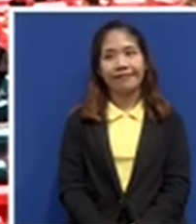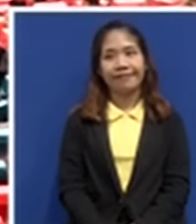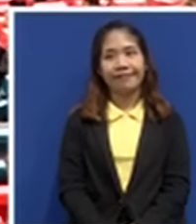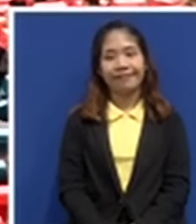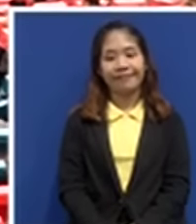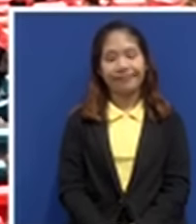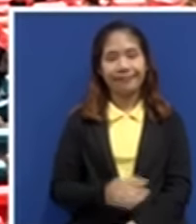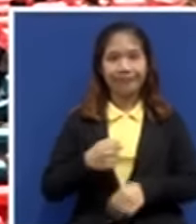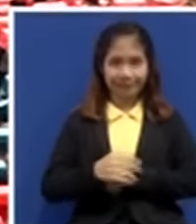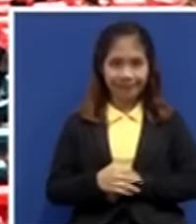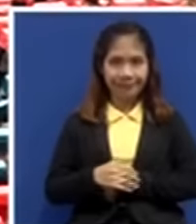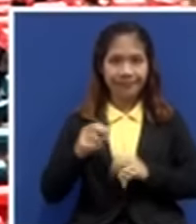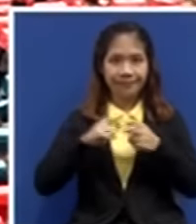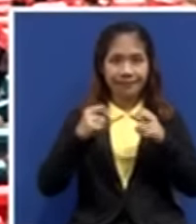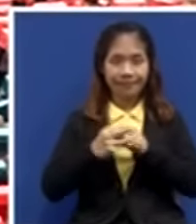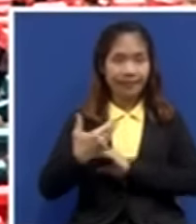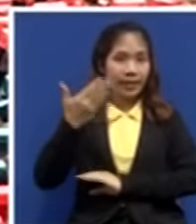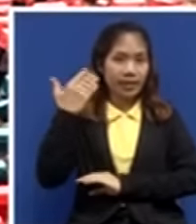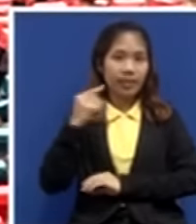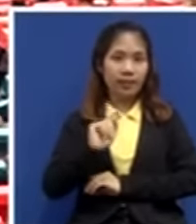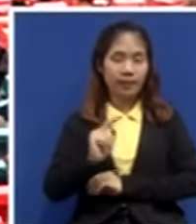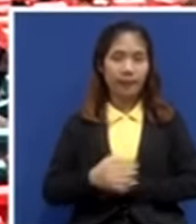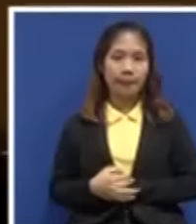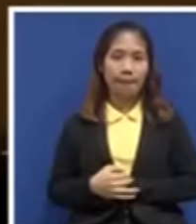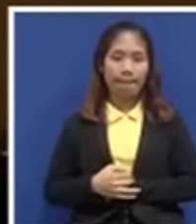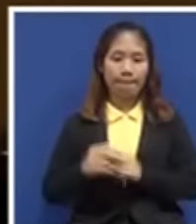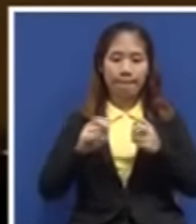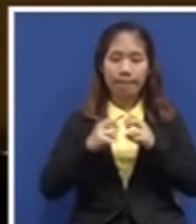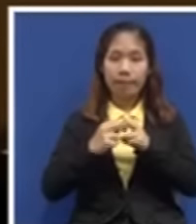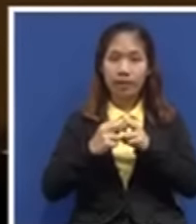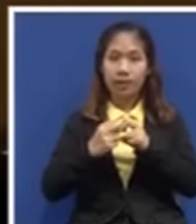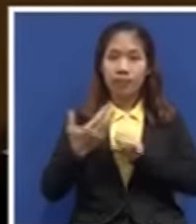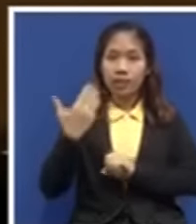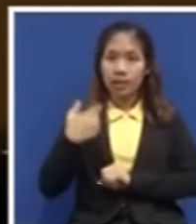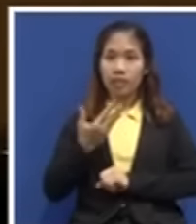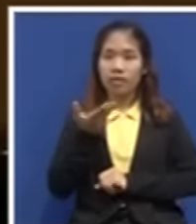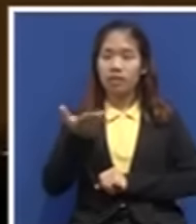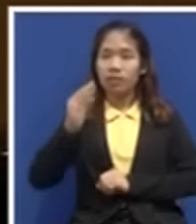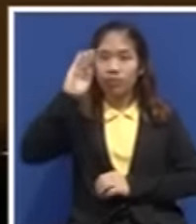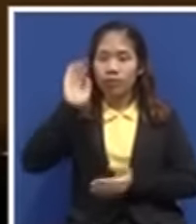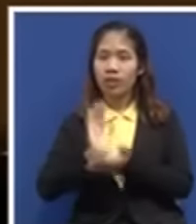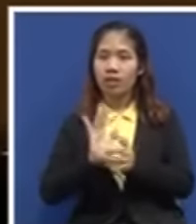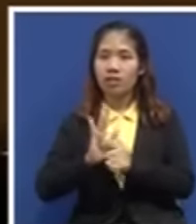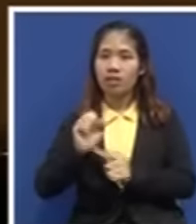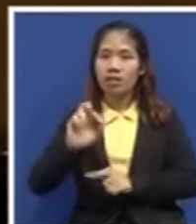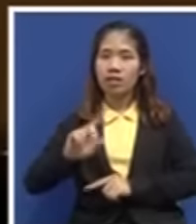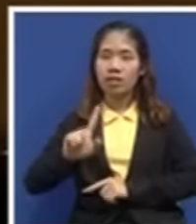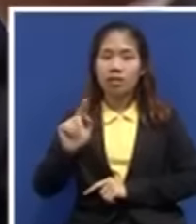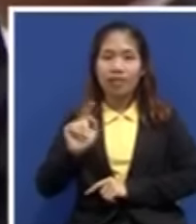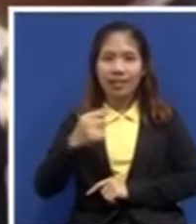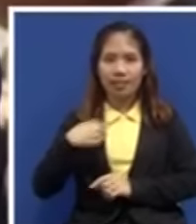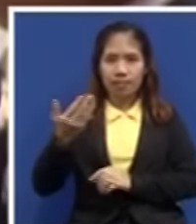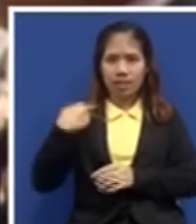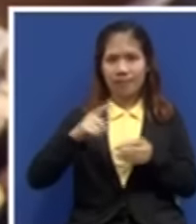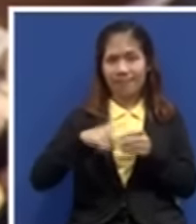ฉัยปัญหาที่ข้างเมื่อกี้ก่อน ครับ ท่านพลเอกเสรีว่าไงครับเขาขอให้ถอนเรื่องที่ท่านไปว่าเขา ท่านครับท่านประธาน